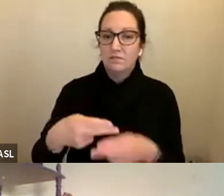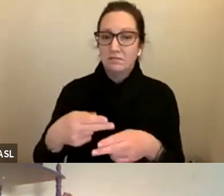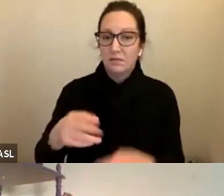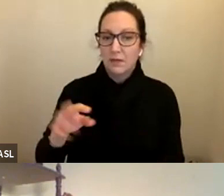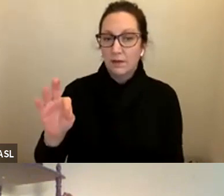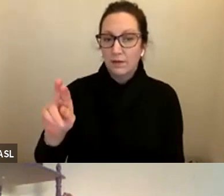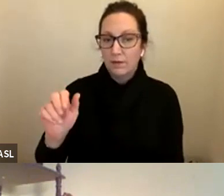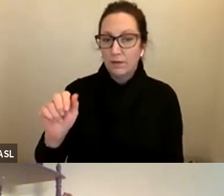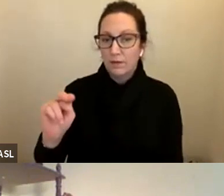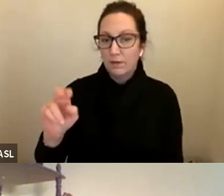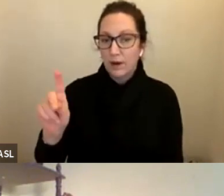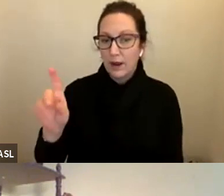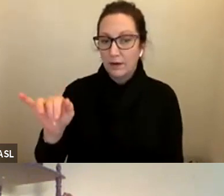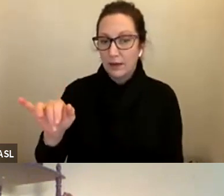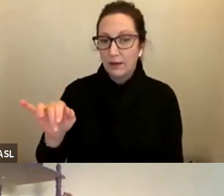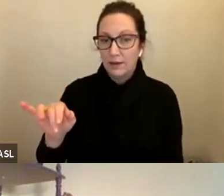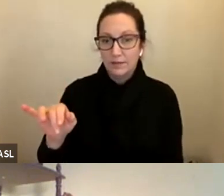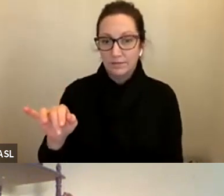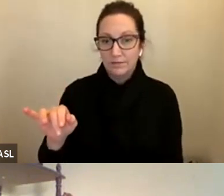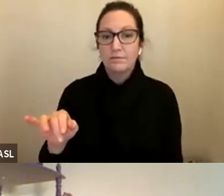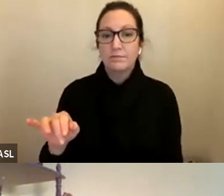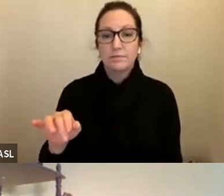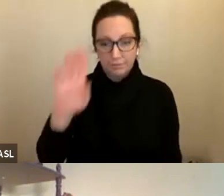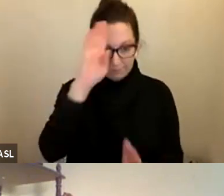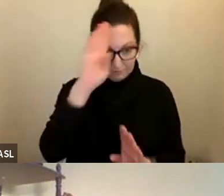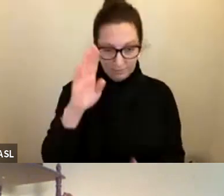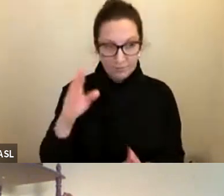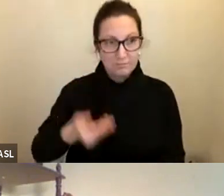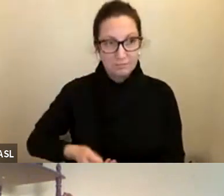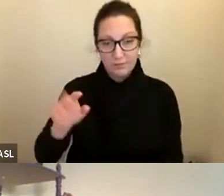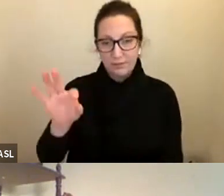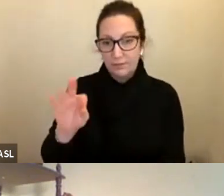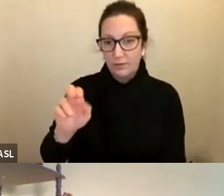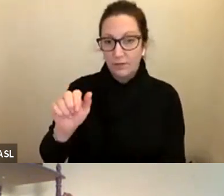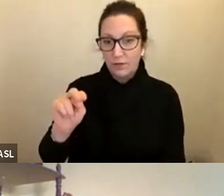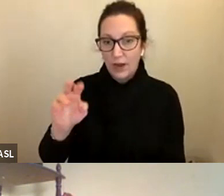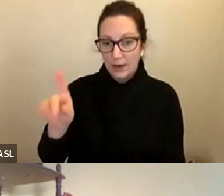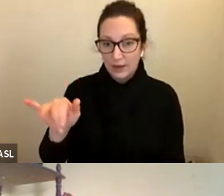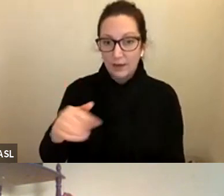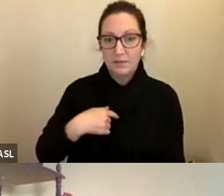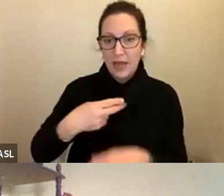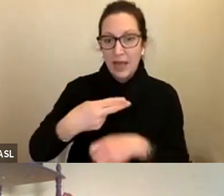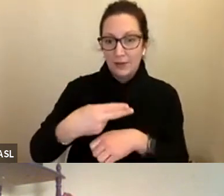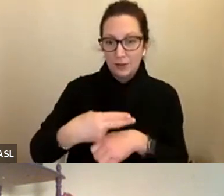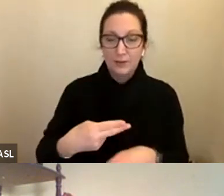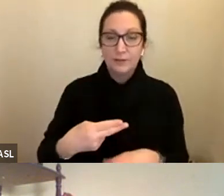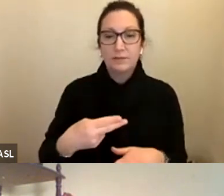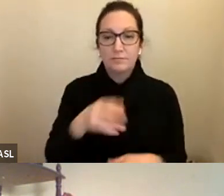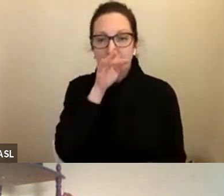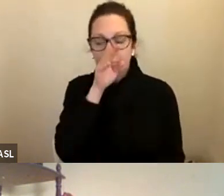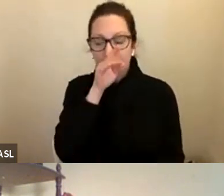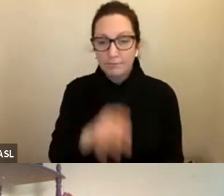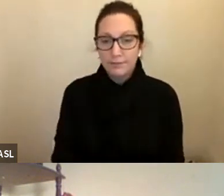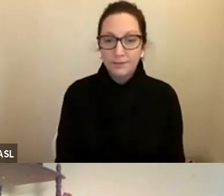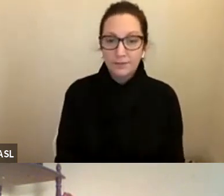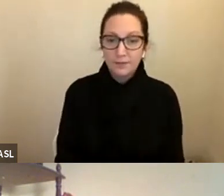instructions? Good evening, everybody. This is Frandy Matthew, the Haitian Creole interpreter. Bonsoir tout le monde. Non, moi, c'est